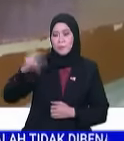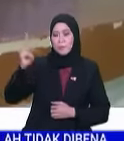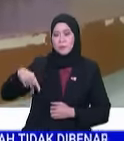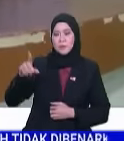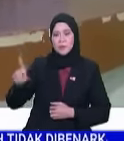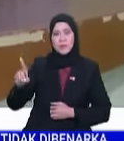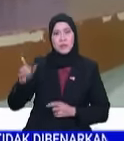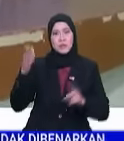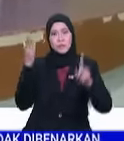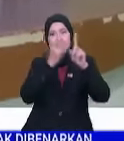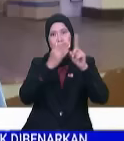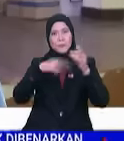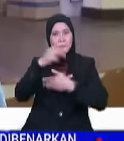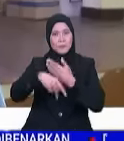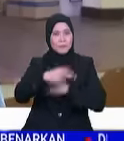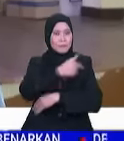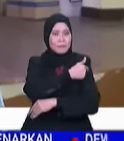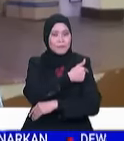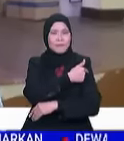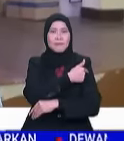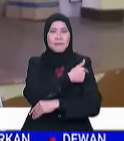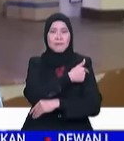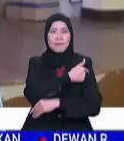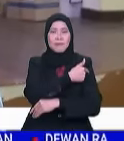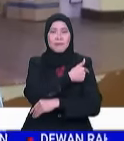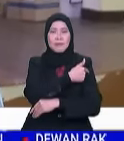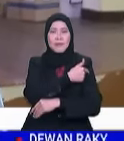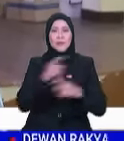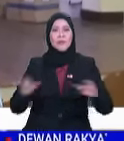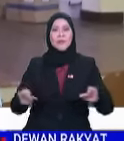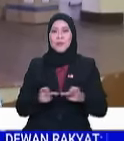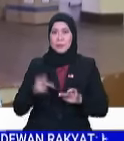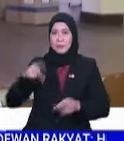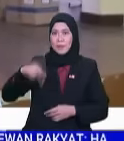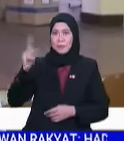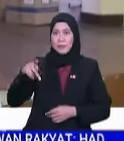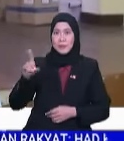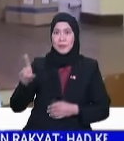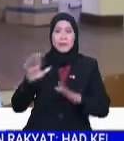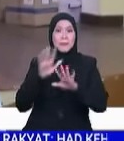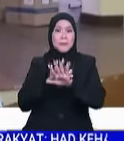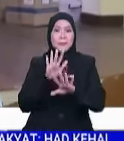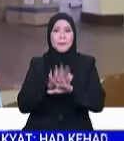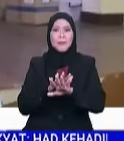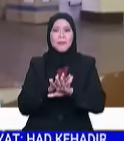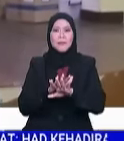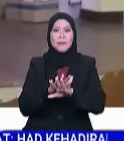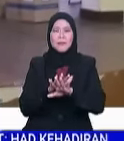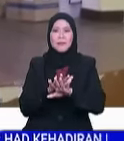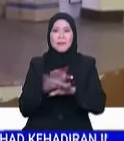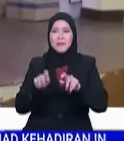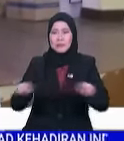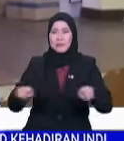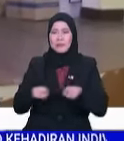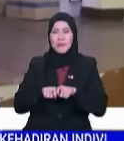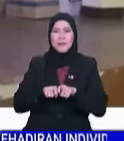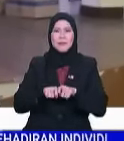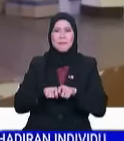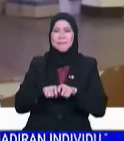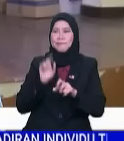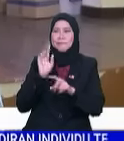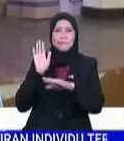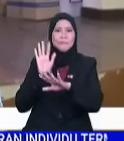untuk program vaksinasi kita. Tahu kita, kawasan PKPD ini ada banyak, merupakan tempat hotspot lah, ada banyak